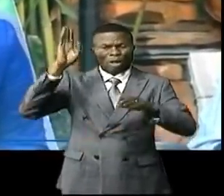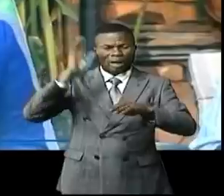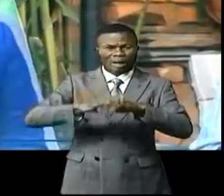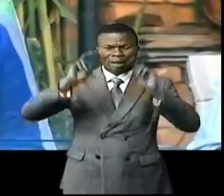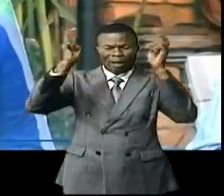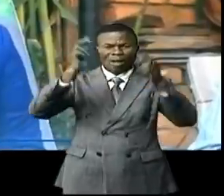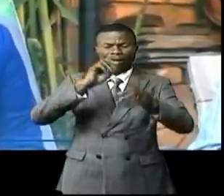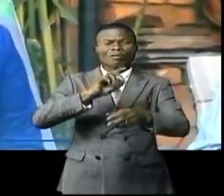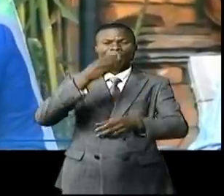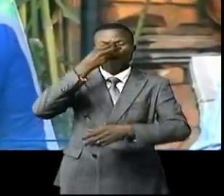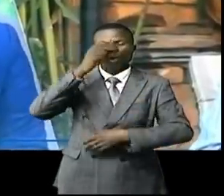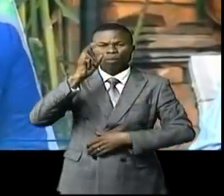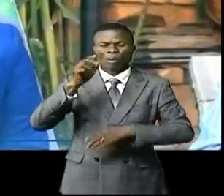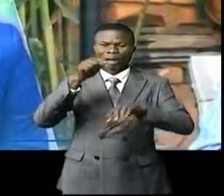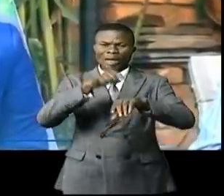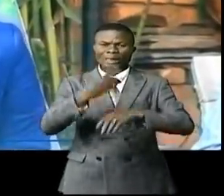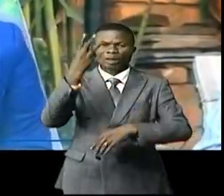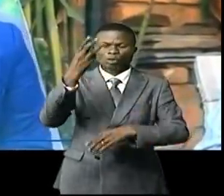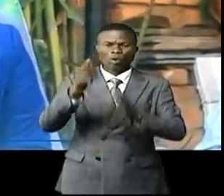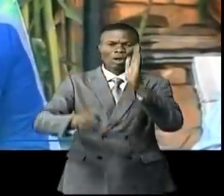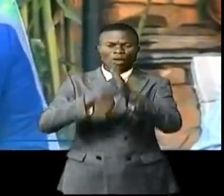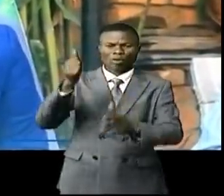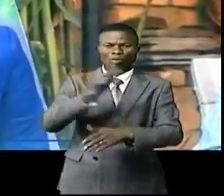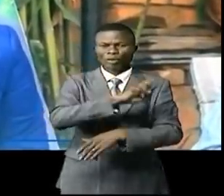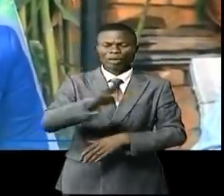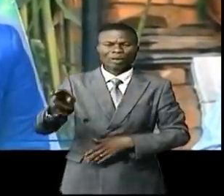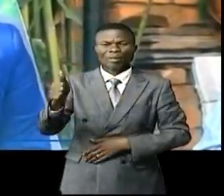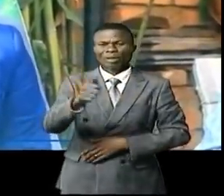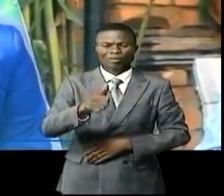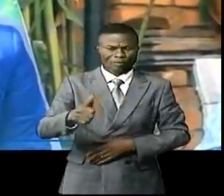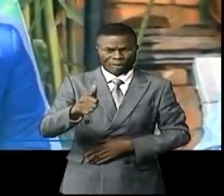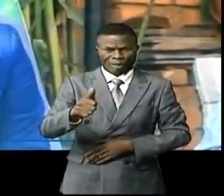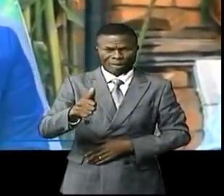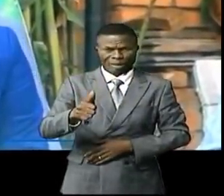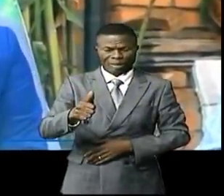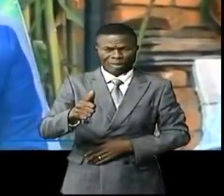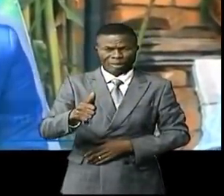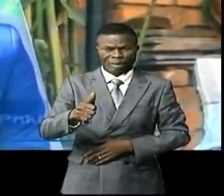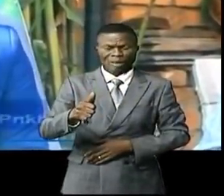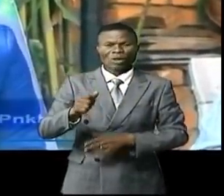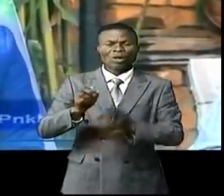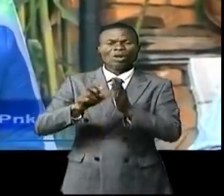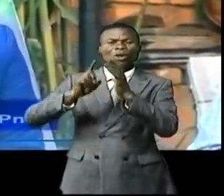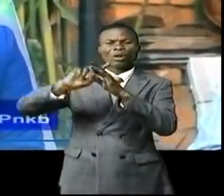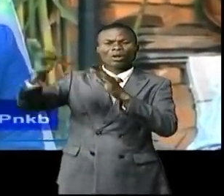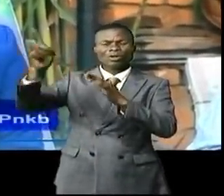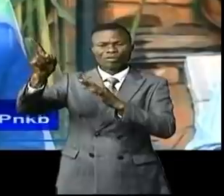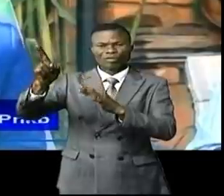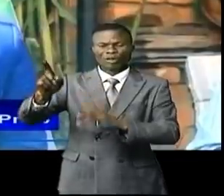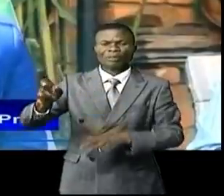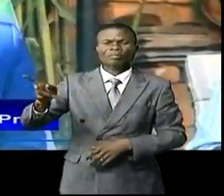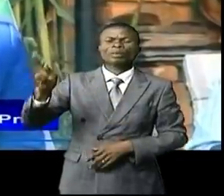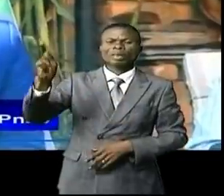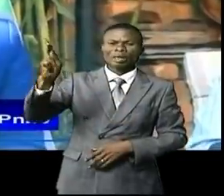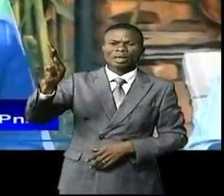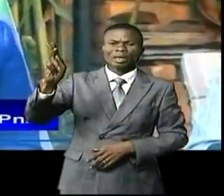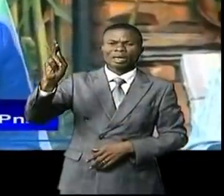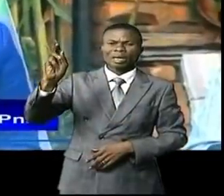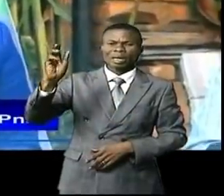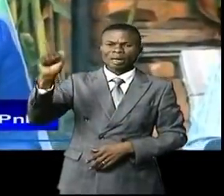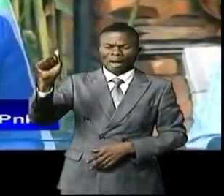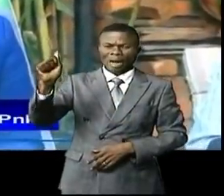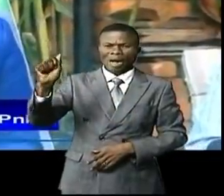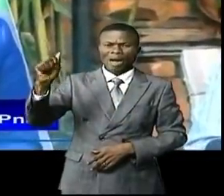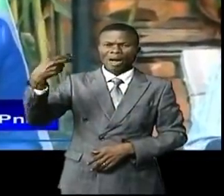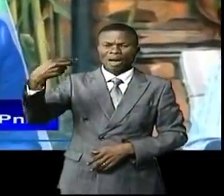en date du 3 novembre 2021 et qui se sont retranchés dans le parc national de Kahuzi-Biega sur le haut